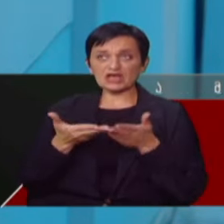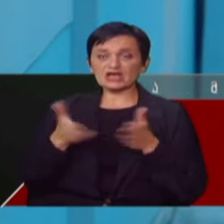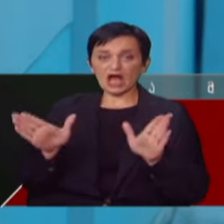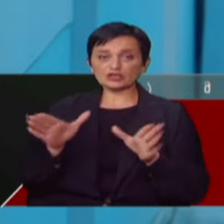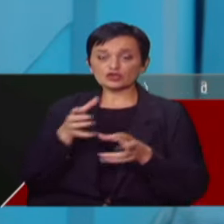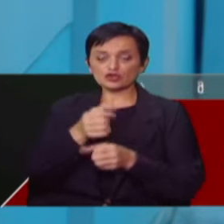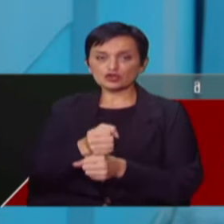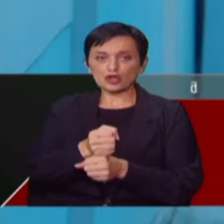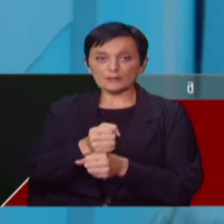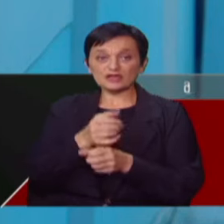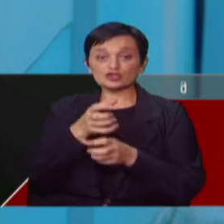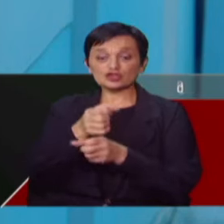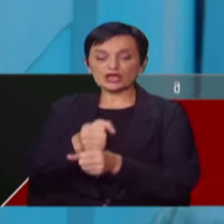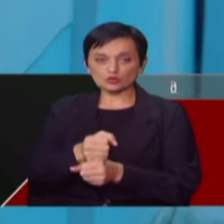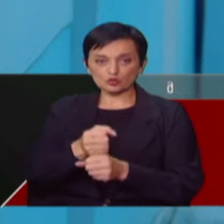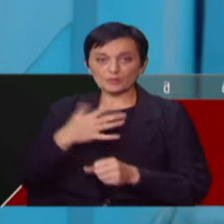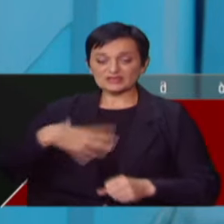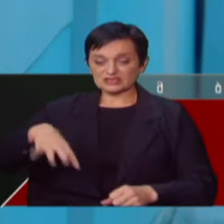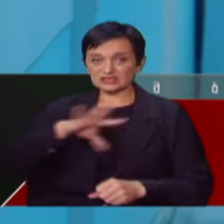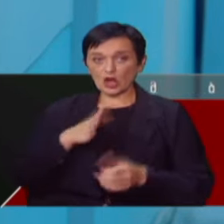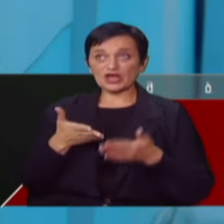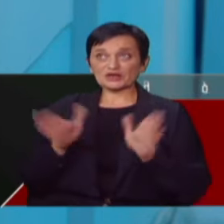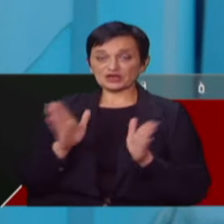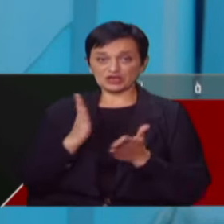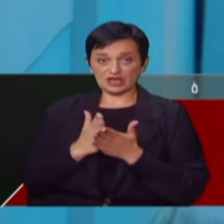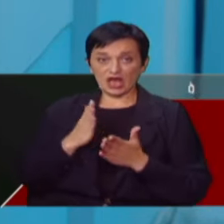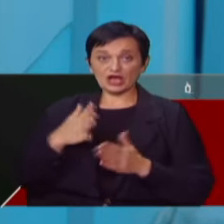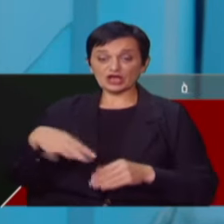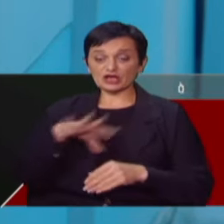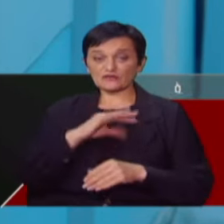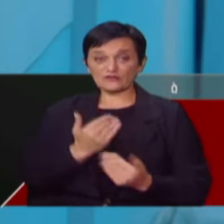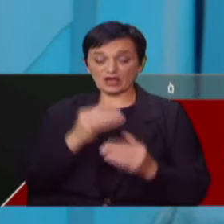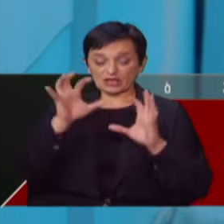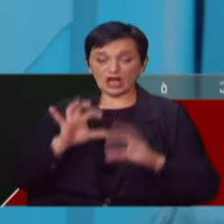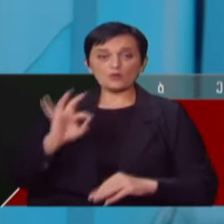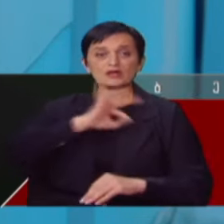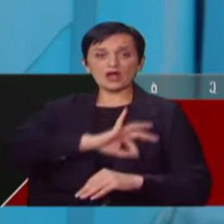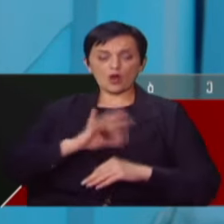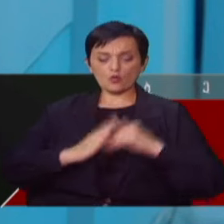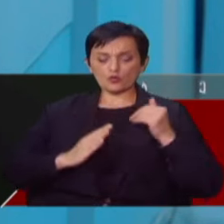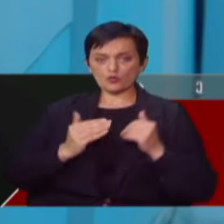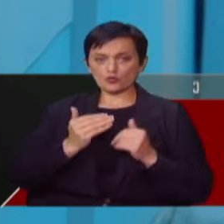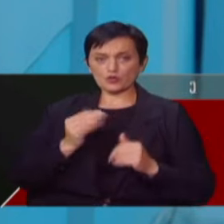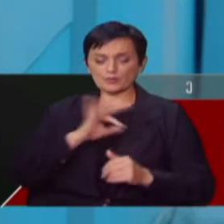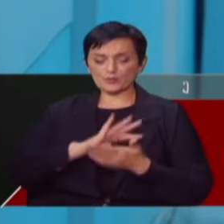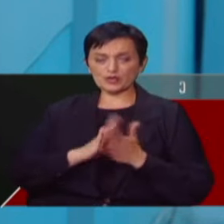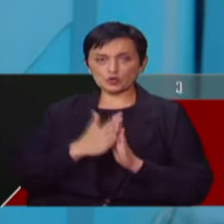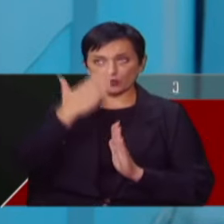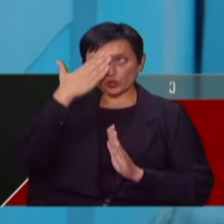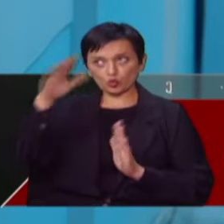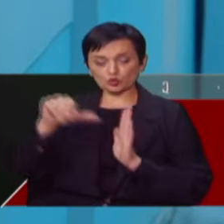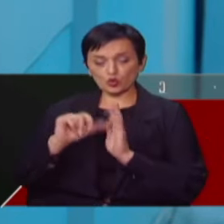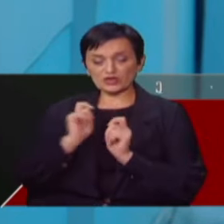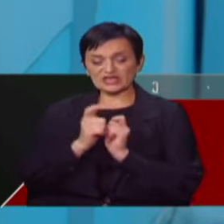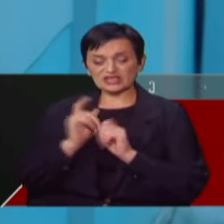და შეზღუდვებს. აღნიშნულია, რომ საქართველო ღიაა და ქვეყნის კანონმდებლობით ხელსაყრელი პირობებია განსაზღვრული უცხოური